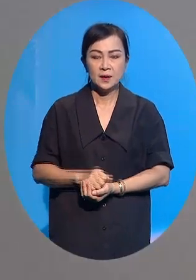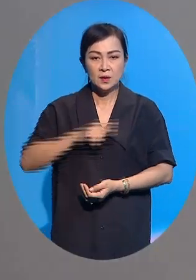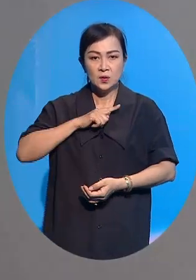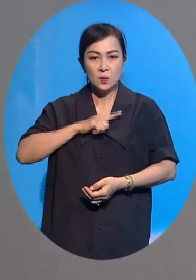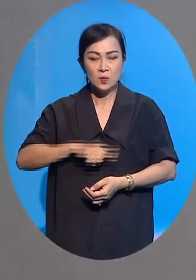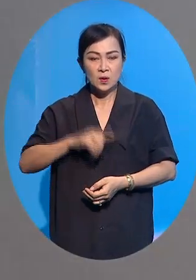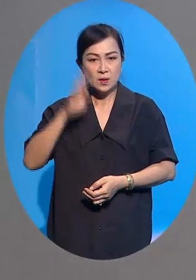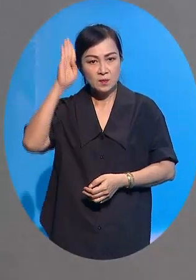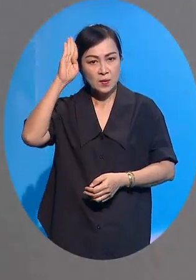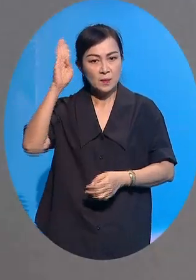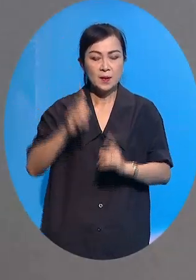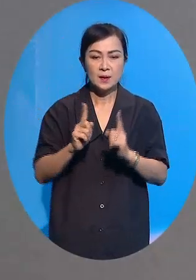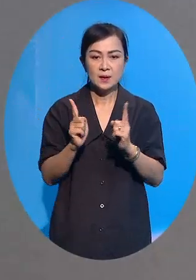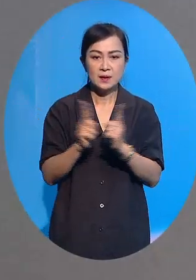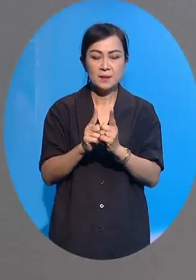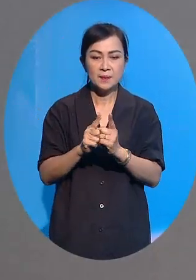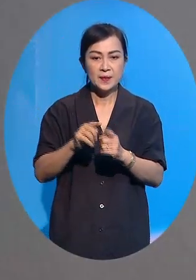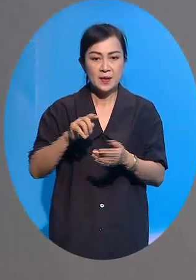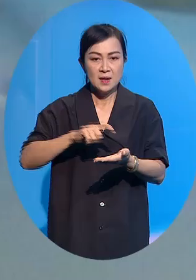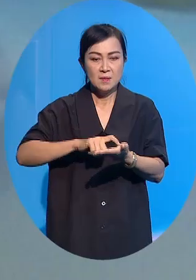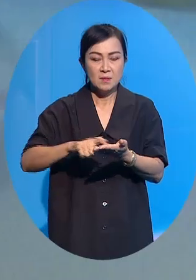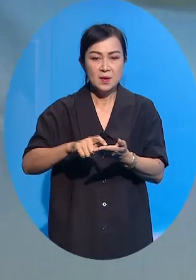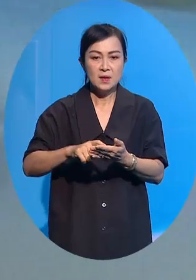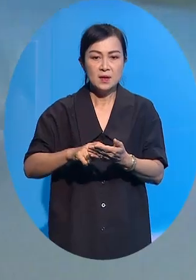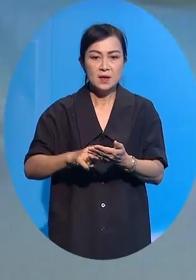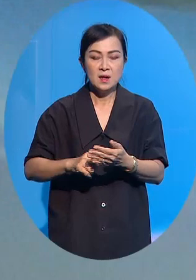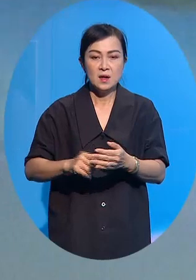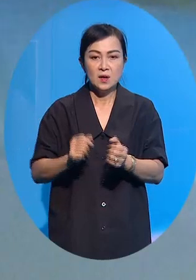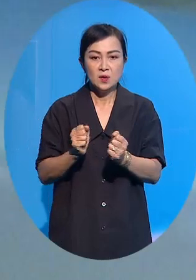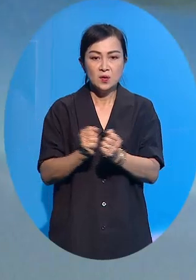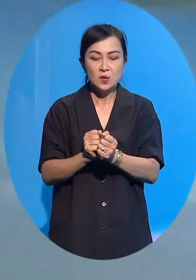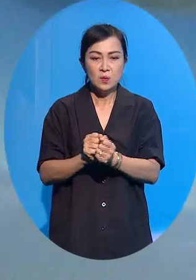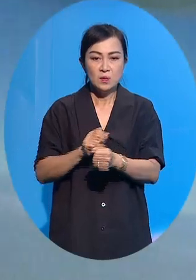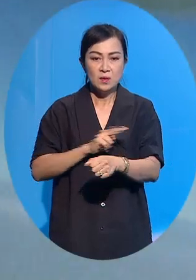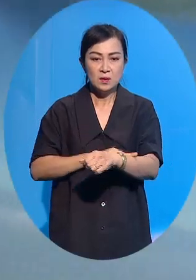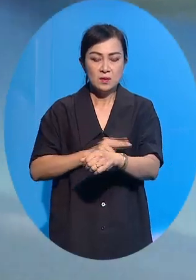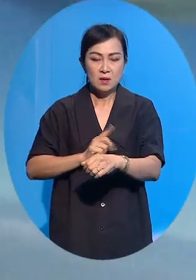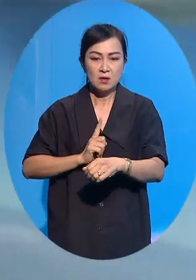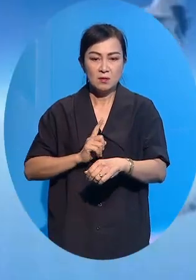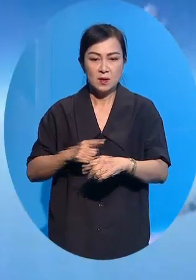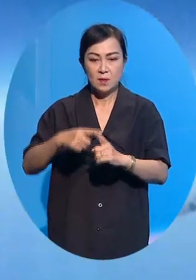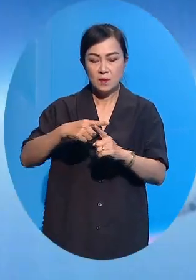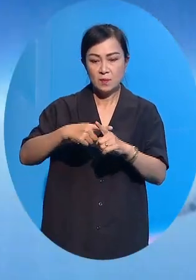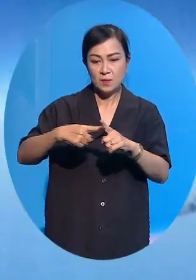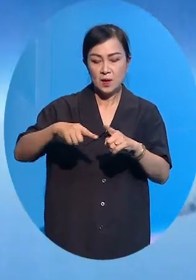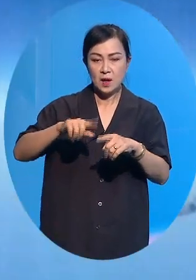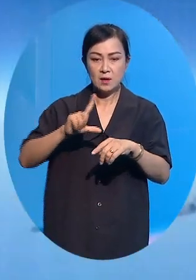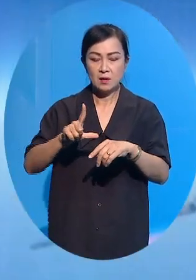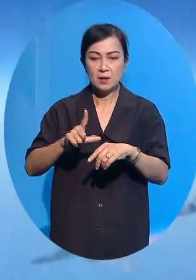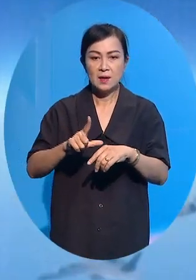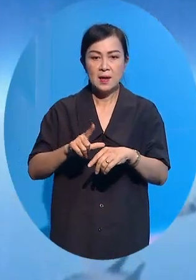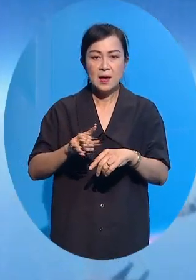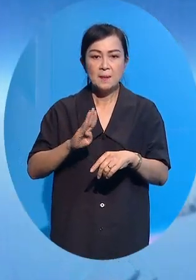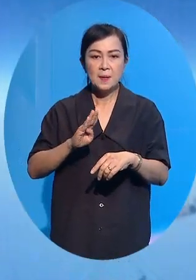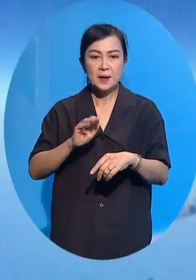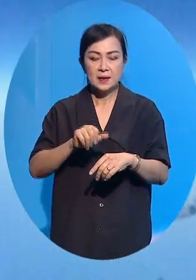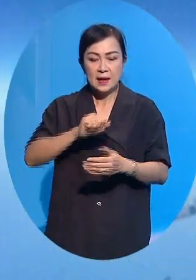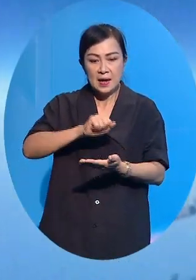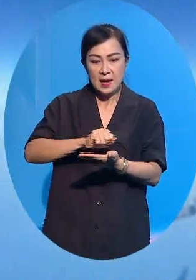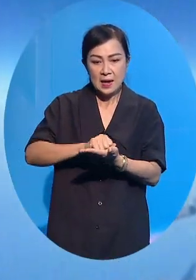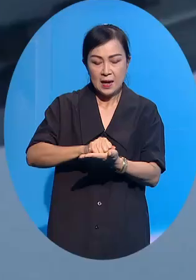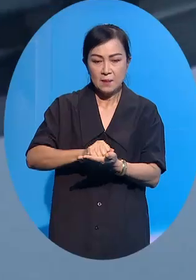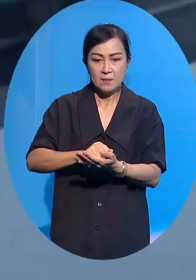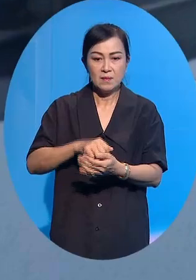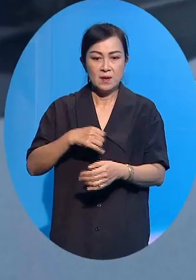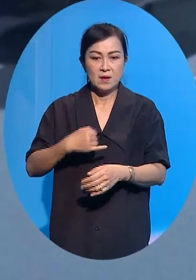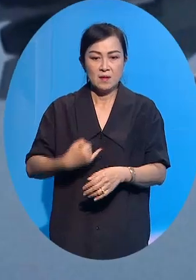Trung Quốc đã lên án cuộc gặp, cáo buộc Mỹ đang thông đồng với các lực lượng ly khai đòi độc lập ở đảo Đài Loan, khẳng định Bắc Kinh sẽ áp dụng những biện pháp